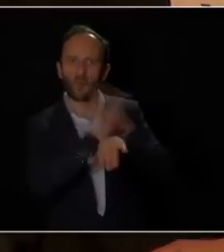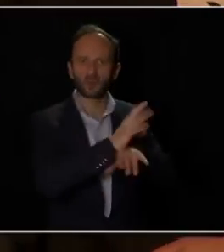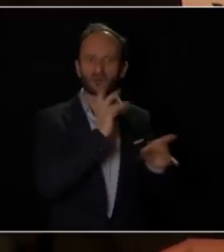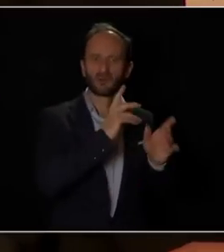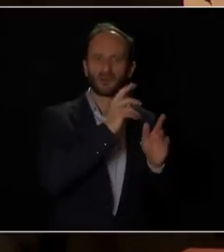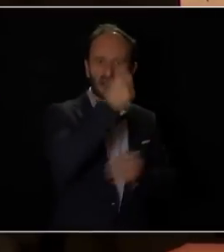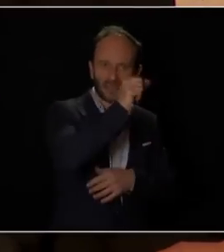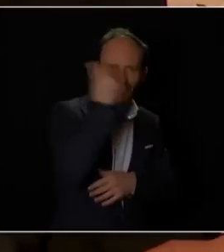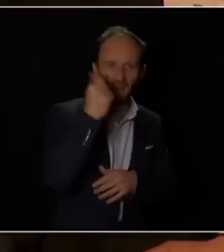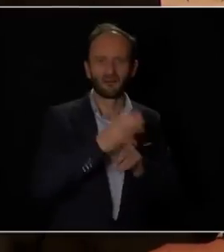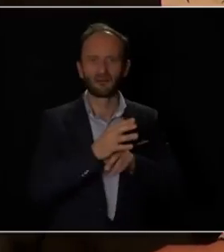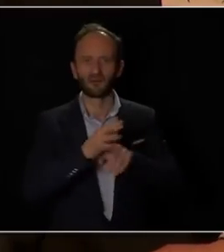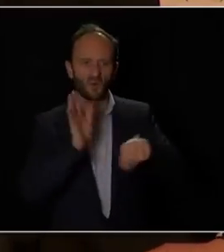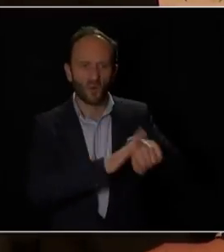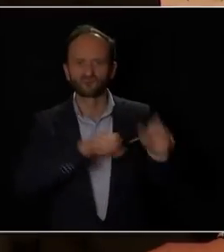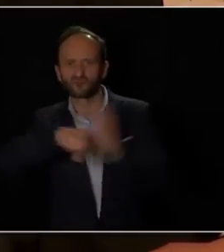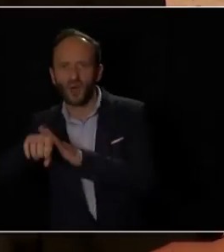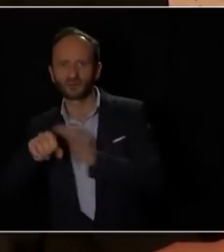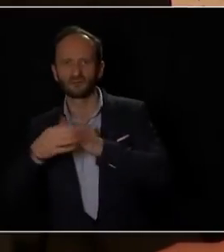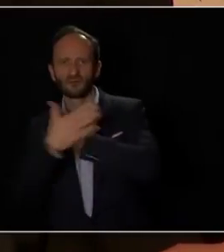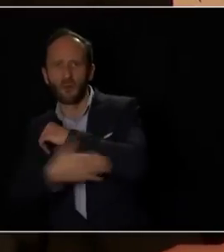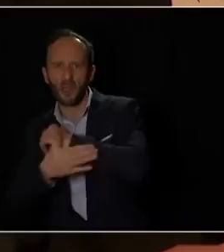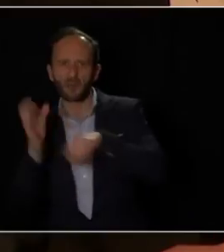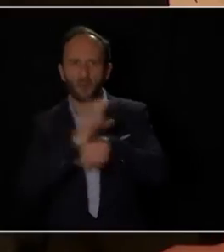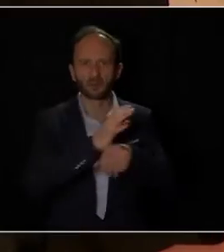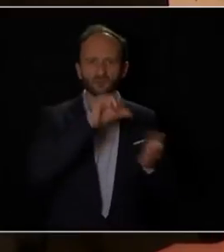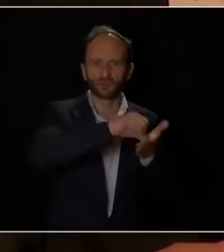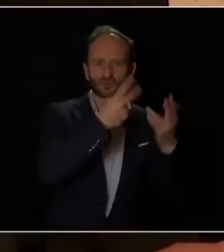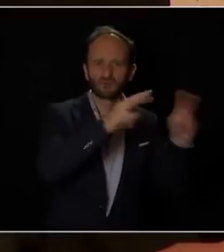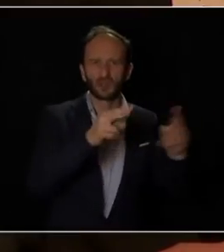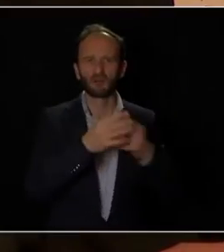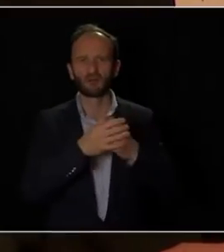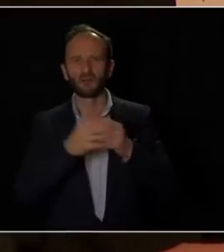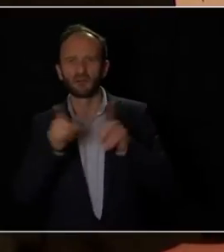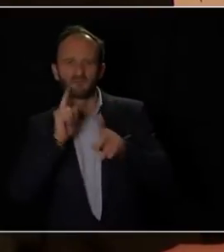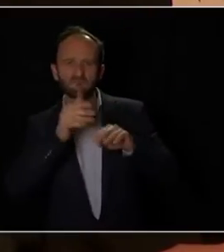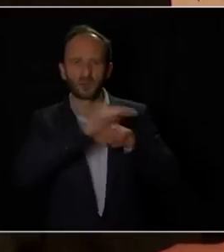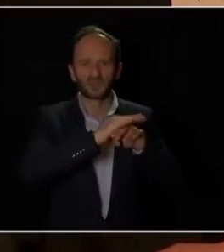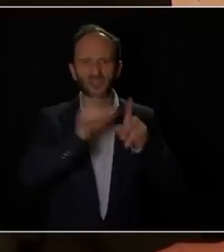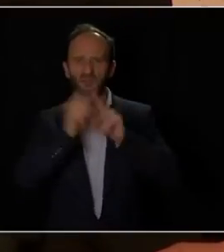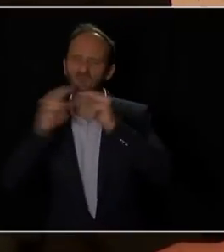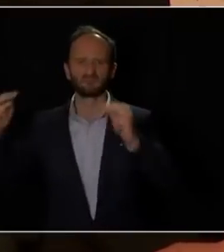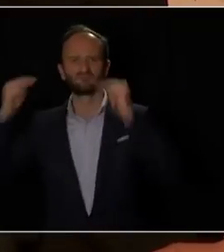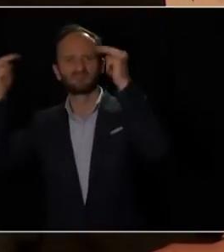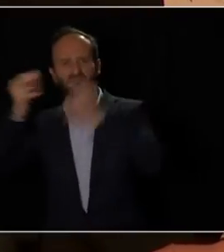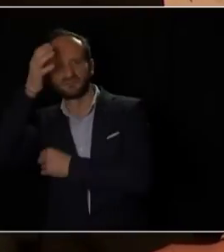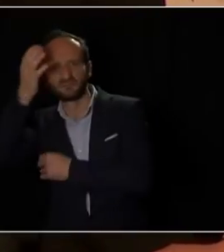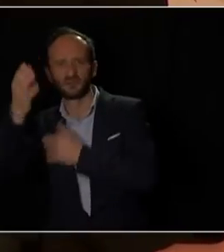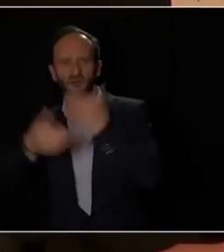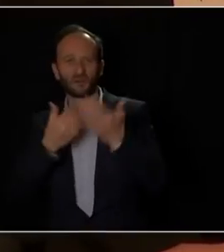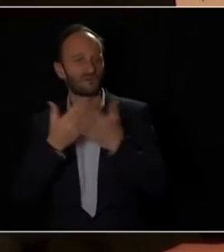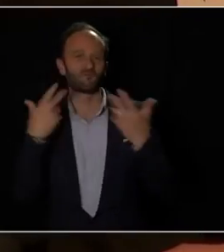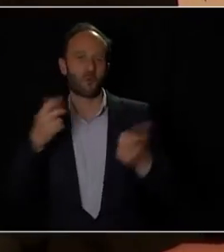centres-villes, la gauche contre la droite, le peuple contre les élites. Faire vaciller nos institutions, enfin pour faire plonger le